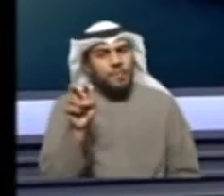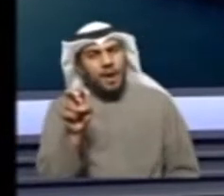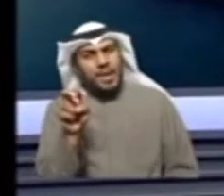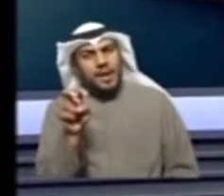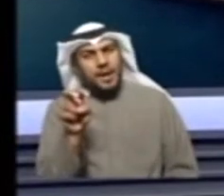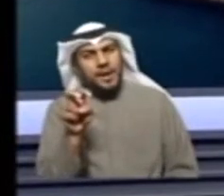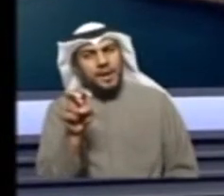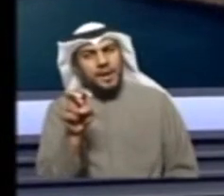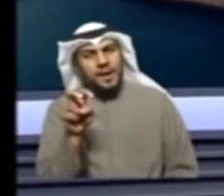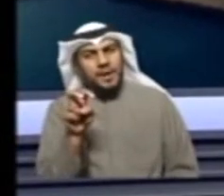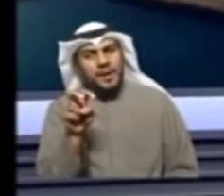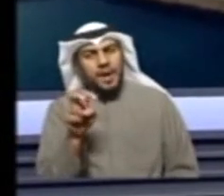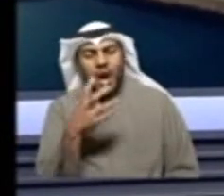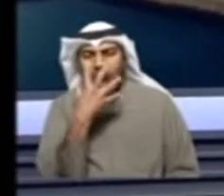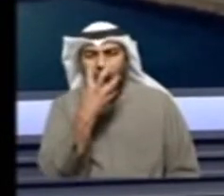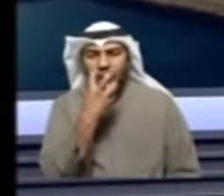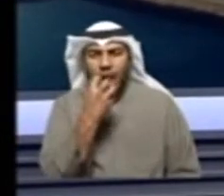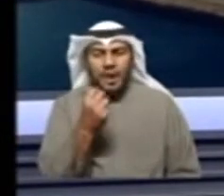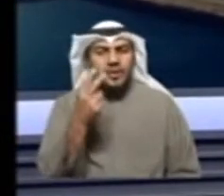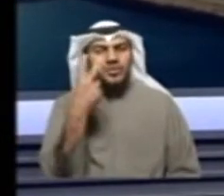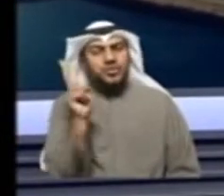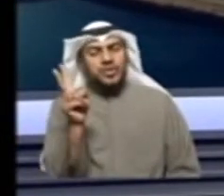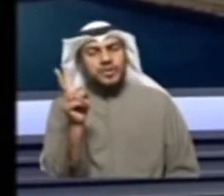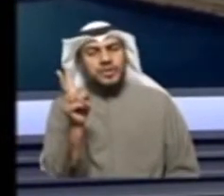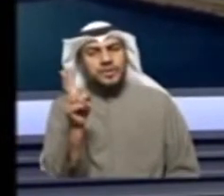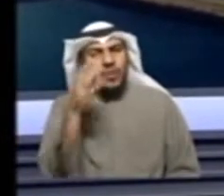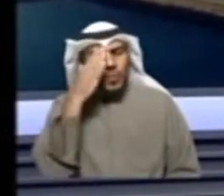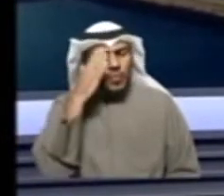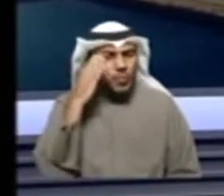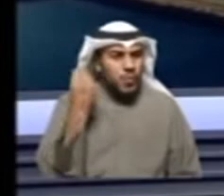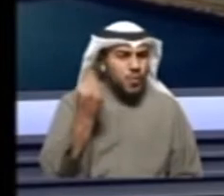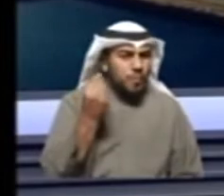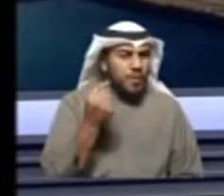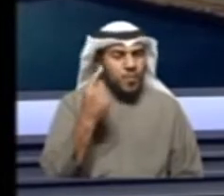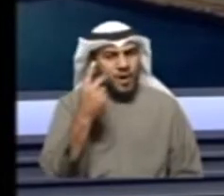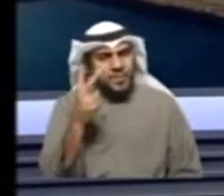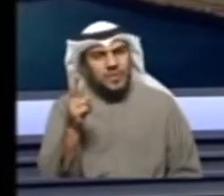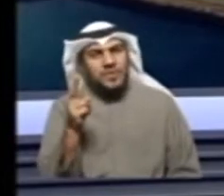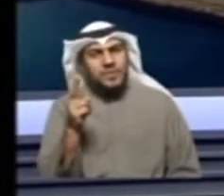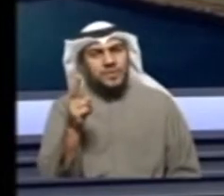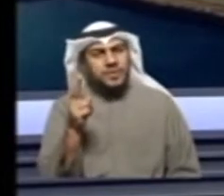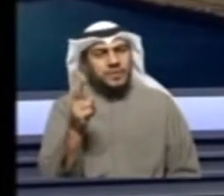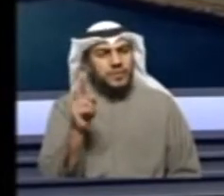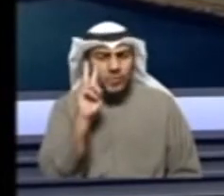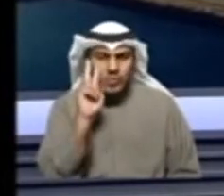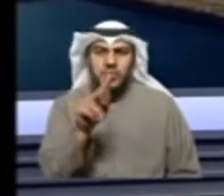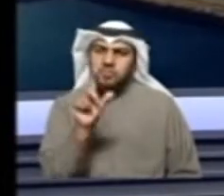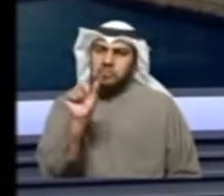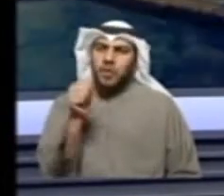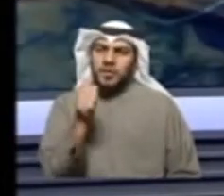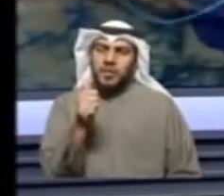8 كيلو. درجة الحرارة الحالية 20 درجة مئوية، الرطوبة النسبية متدنية نوعا ما 21، الرؤية الأفقية لا تزال